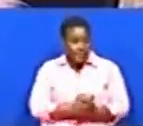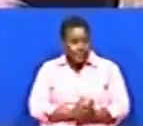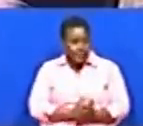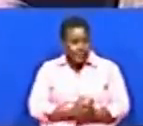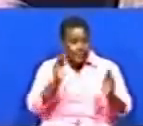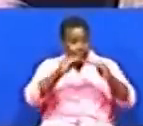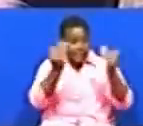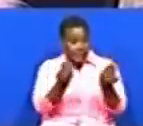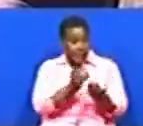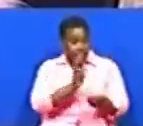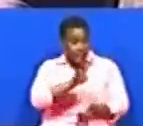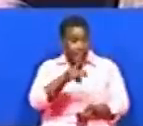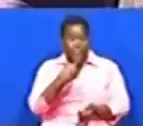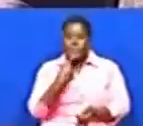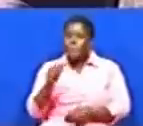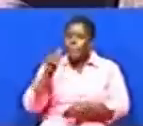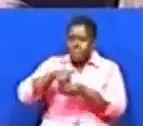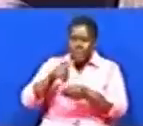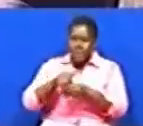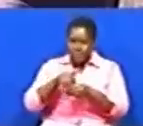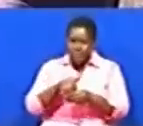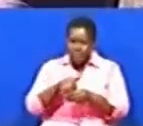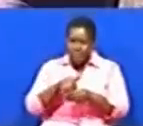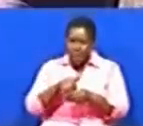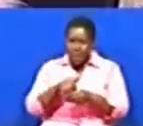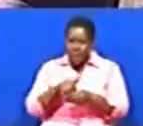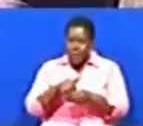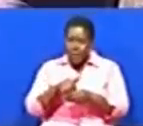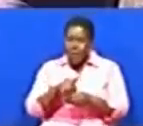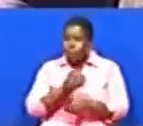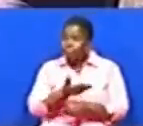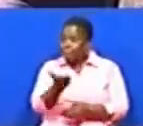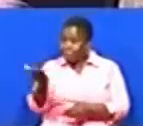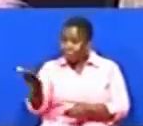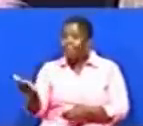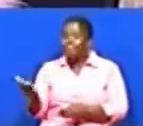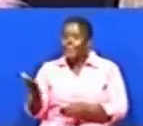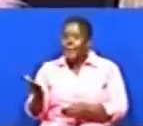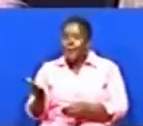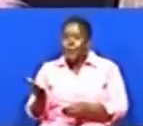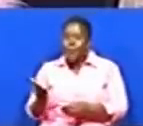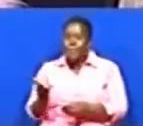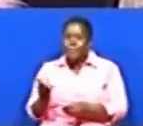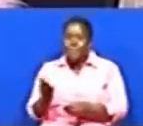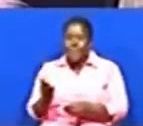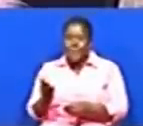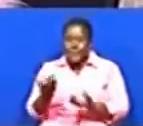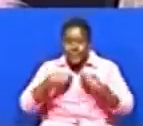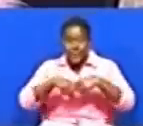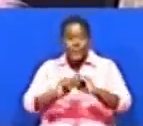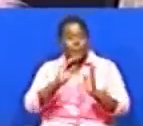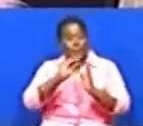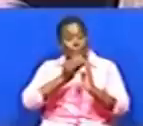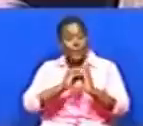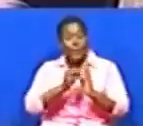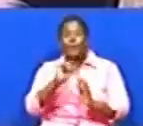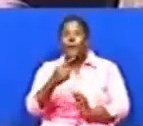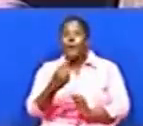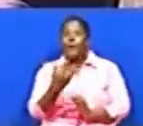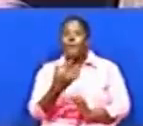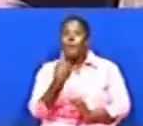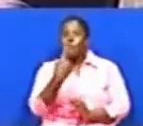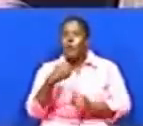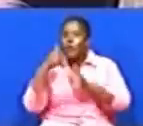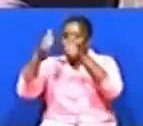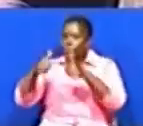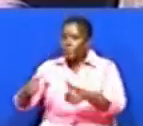na mawasiliano Chadema Tumaini Makene amesema wanachama hao wametangaza nia zao kwa kwa kutekeleza kifungu namba moja cha muongozo wa